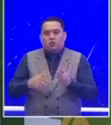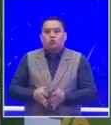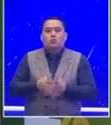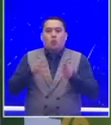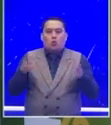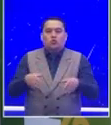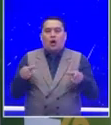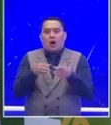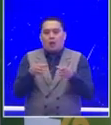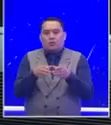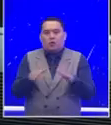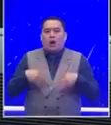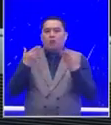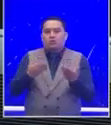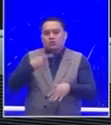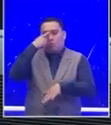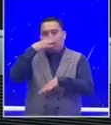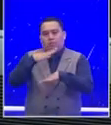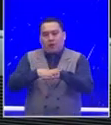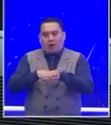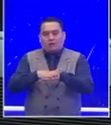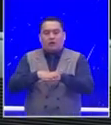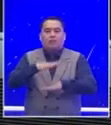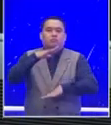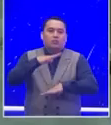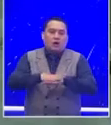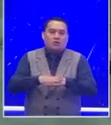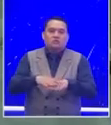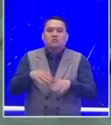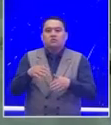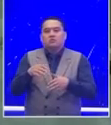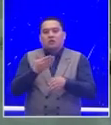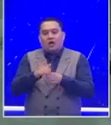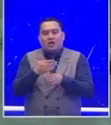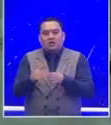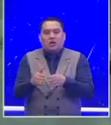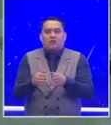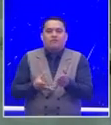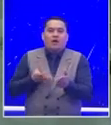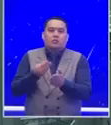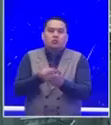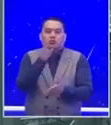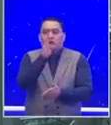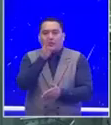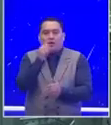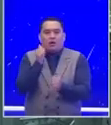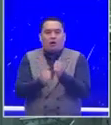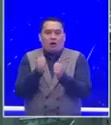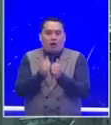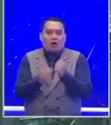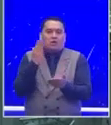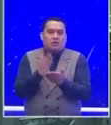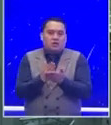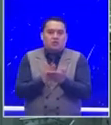то компаниям придется обращаться в банки и оформлять займы. Эти деньги пойдут не только на выплату окладов. У каждого ТРЦ